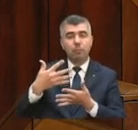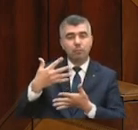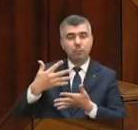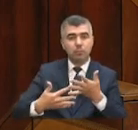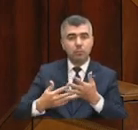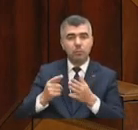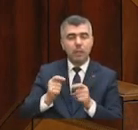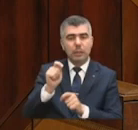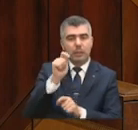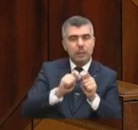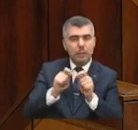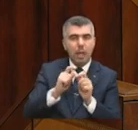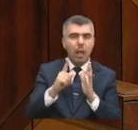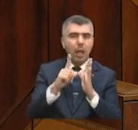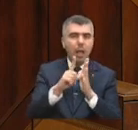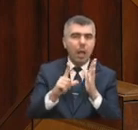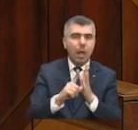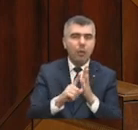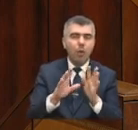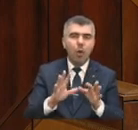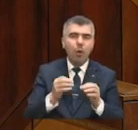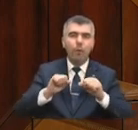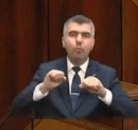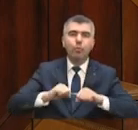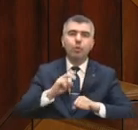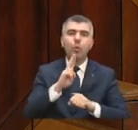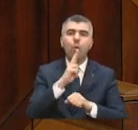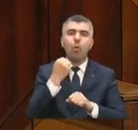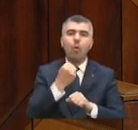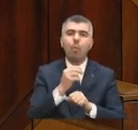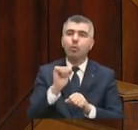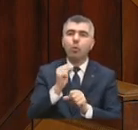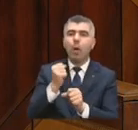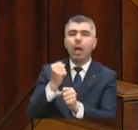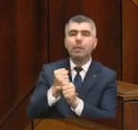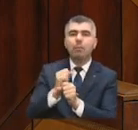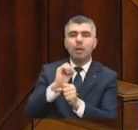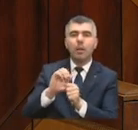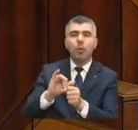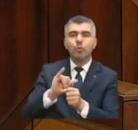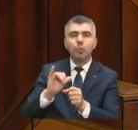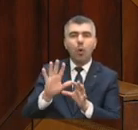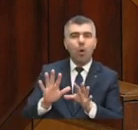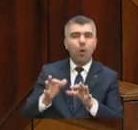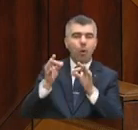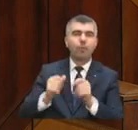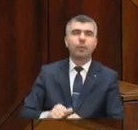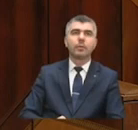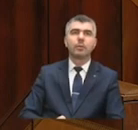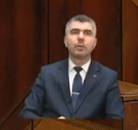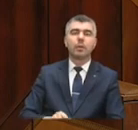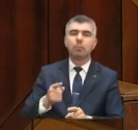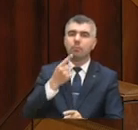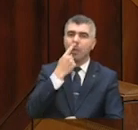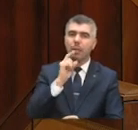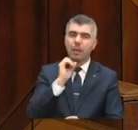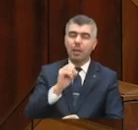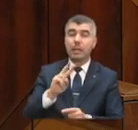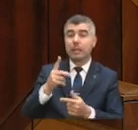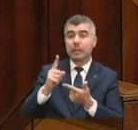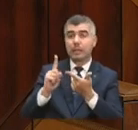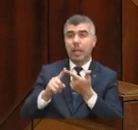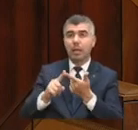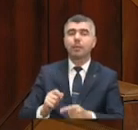بخصوص دراسه مقترحات القوانين في المجلس الحكومي، ها شنو دار المجلس الحكومي بخصوص هذه المساله. ما بغينا شيء بالمساله الاخرى. المساله